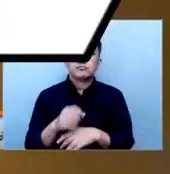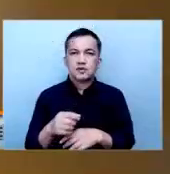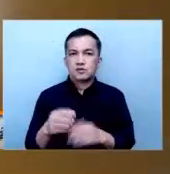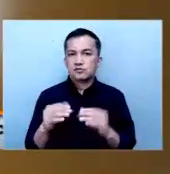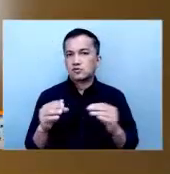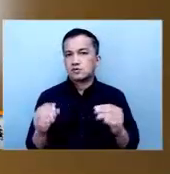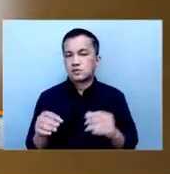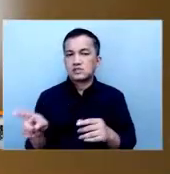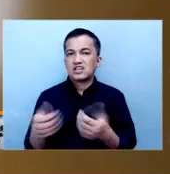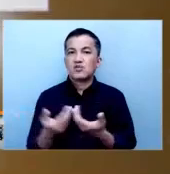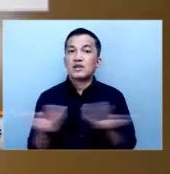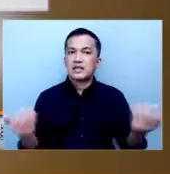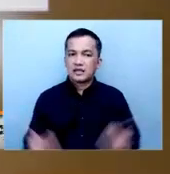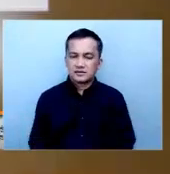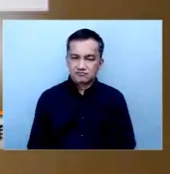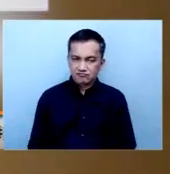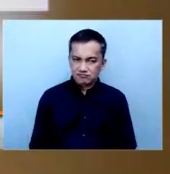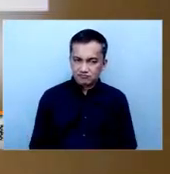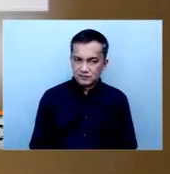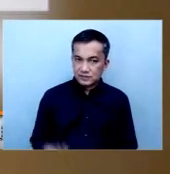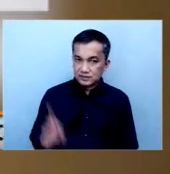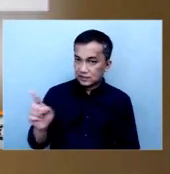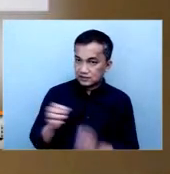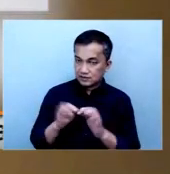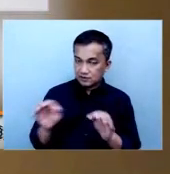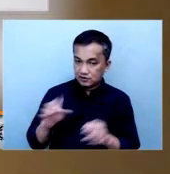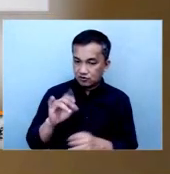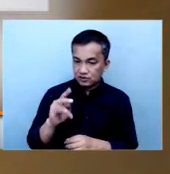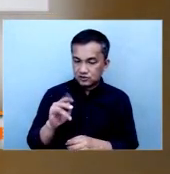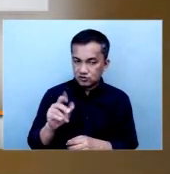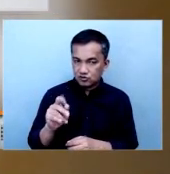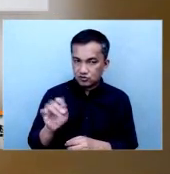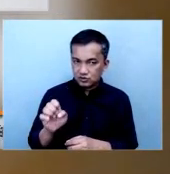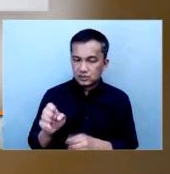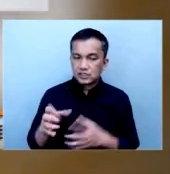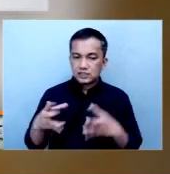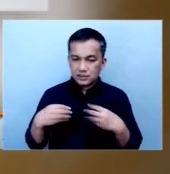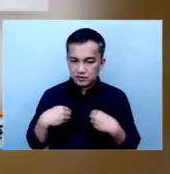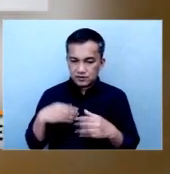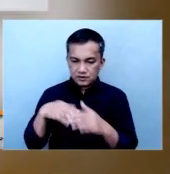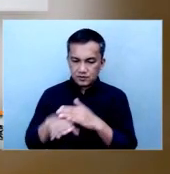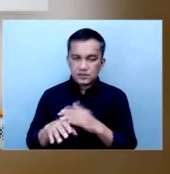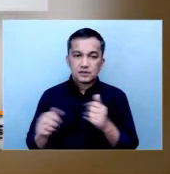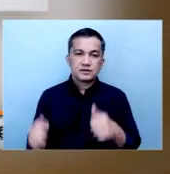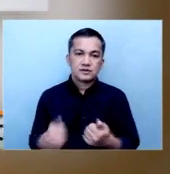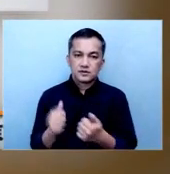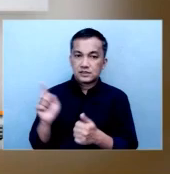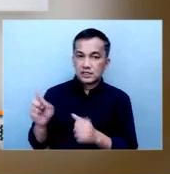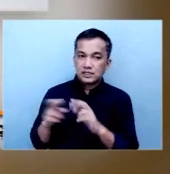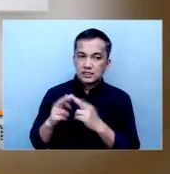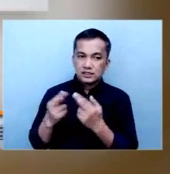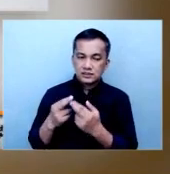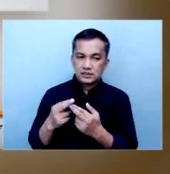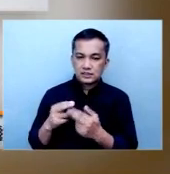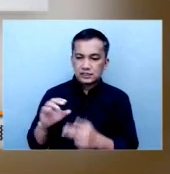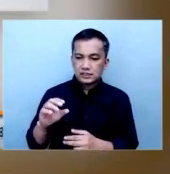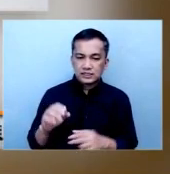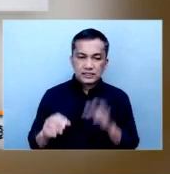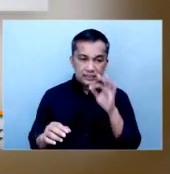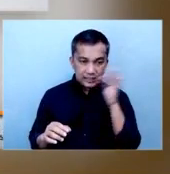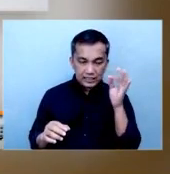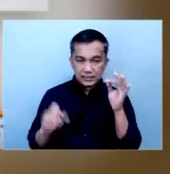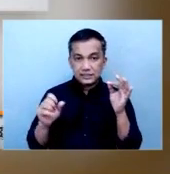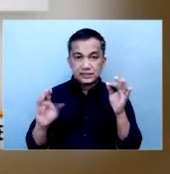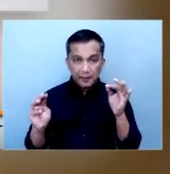Sa statement ng Cornerstone, inamin nilang dumadaan ngayon sa ilang hamon ang relasyon ni na Kat at Sam.